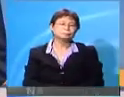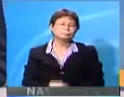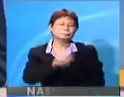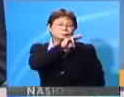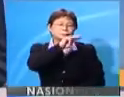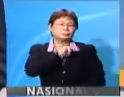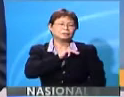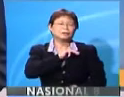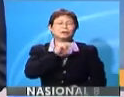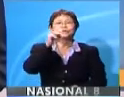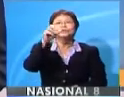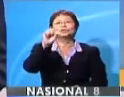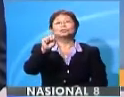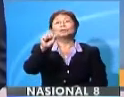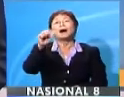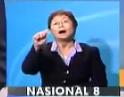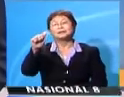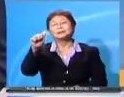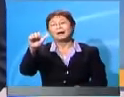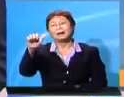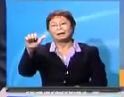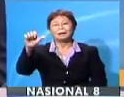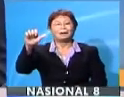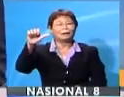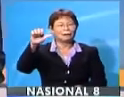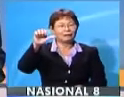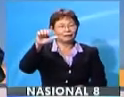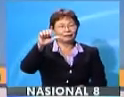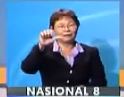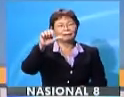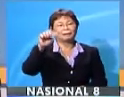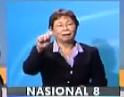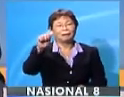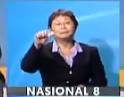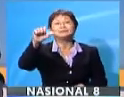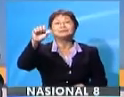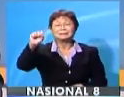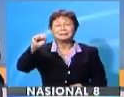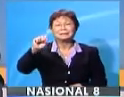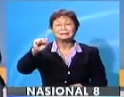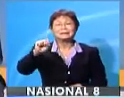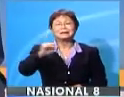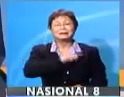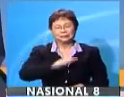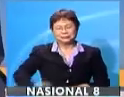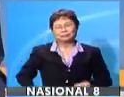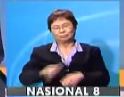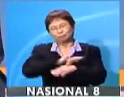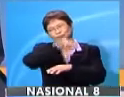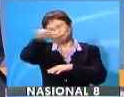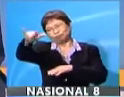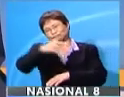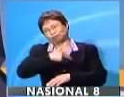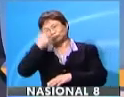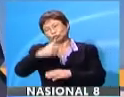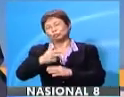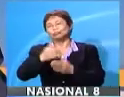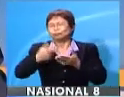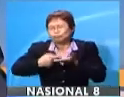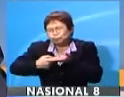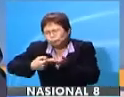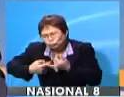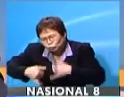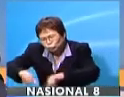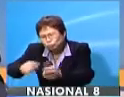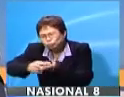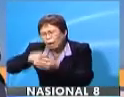Menteri Sumber Asli dan Alam Sekitar Datuk Seri Wan Junaidi Tuanku Jaafar akan ke Indonesia esok bagi meneruskan perbincangan